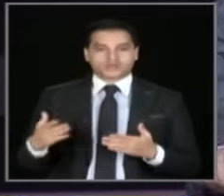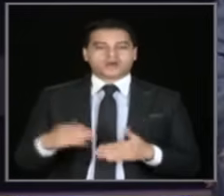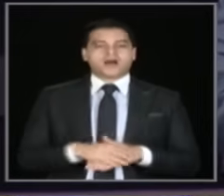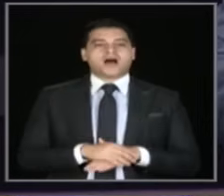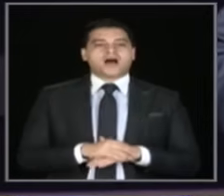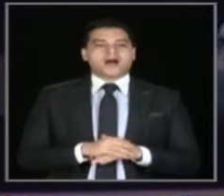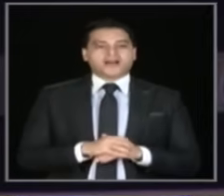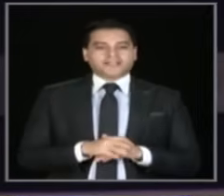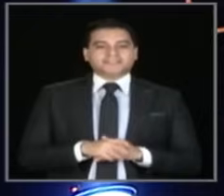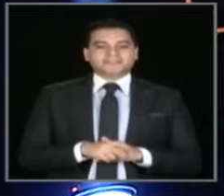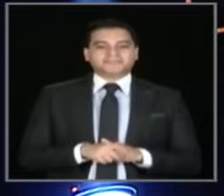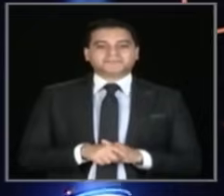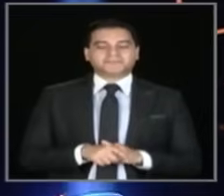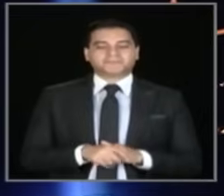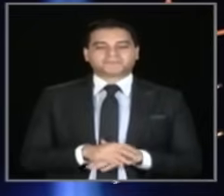تاريخ والسؤال هو